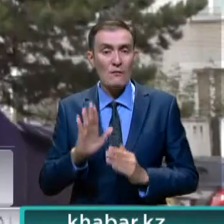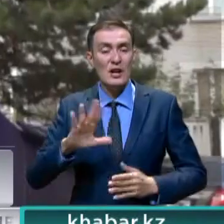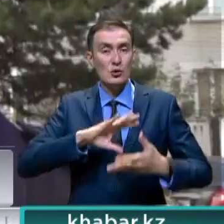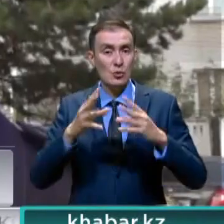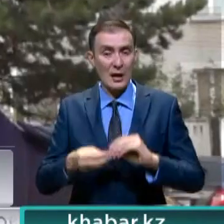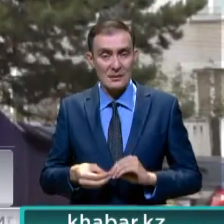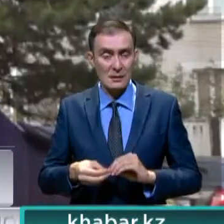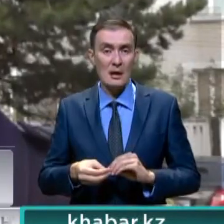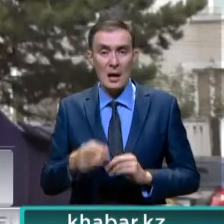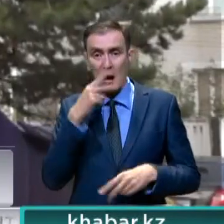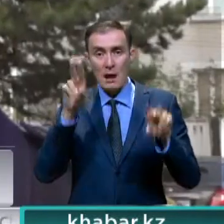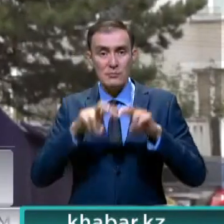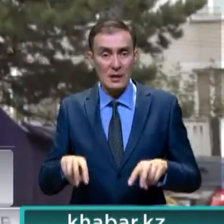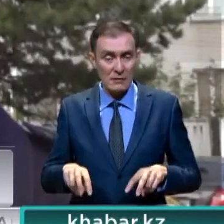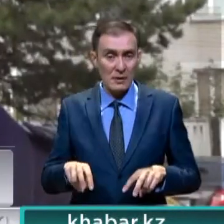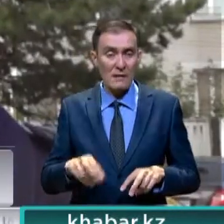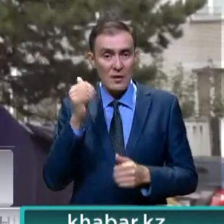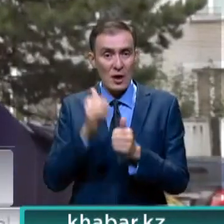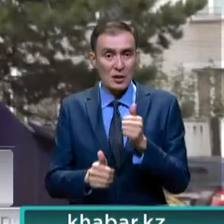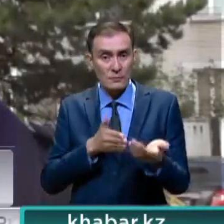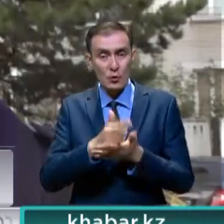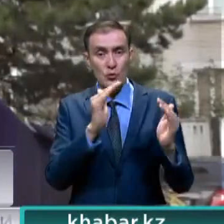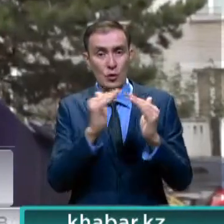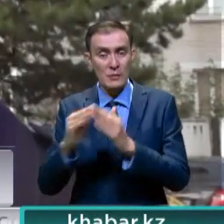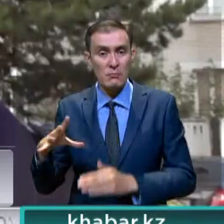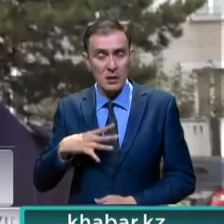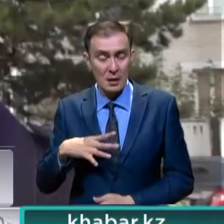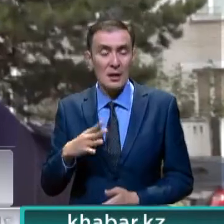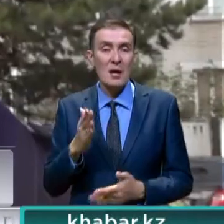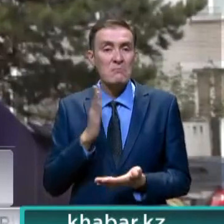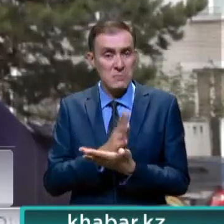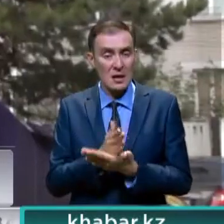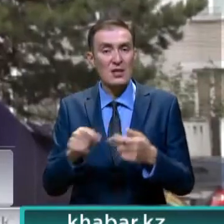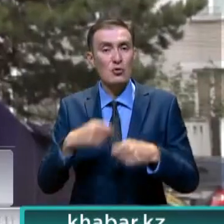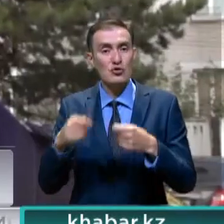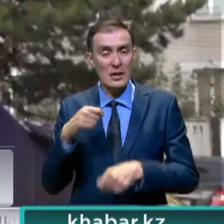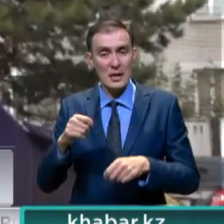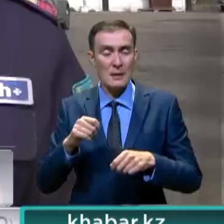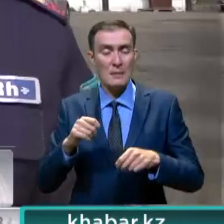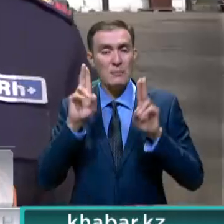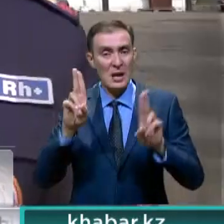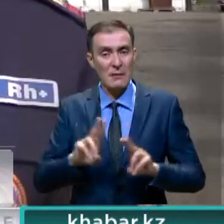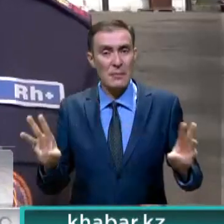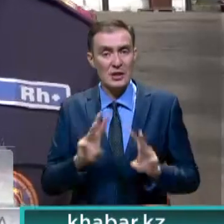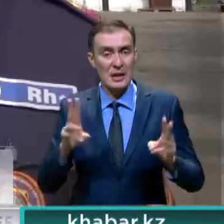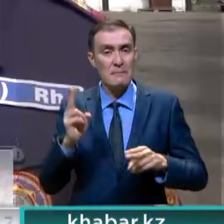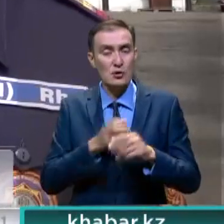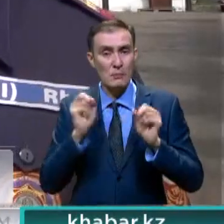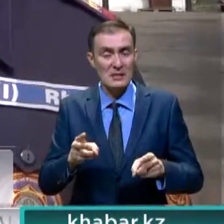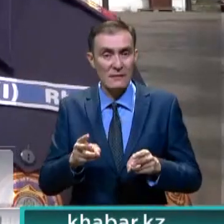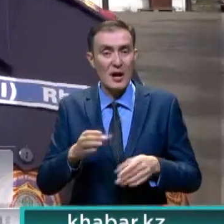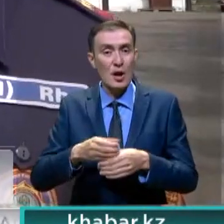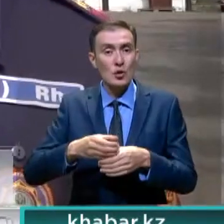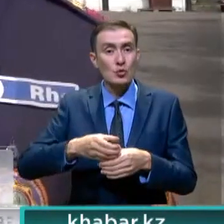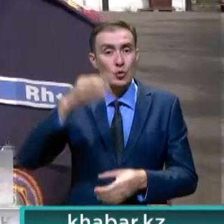результатам обследование в каждом доме было, имелись нарушения правил пожарной безопасности. В конструкциях дымовых